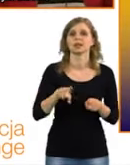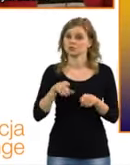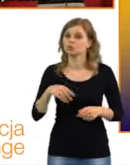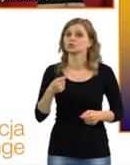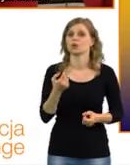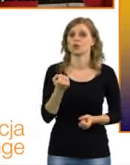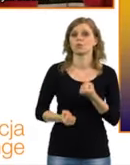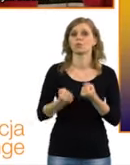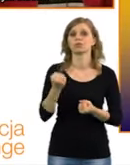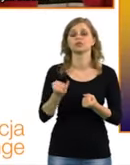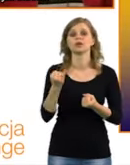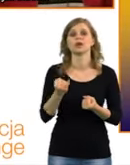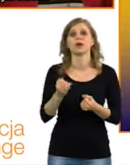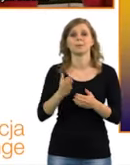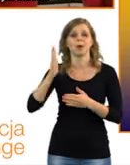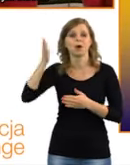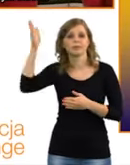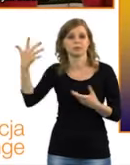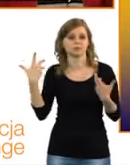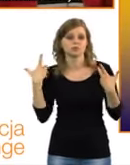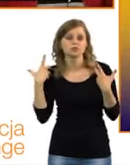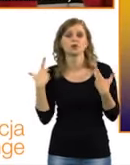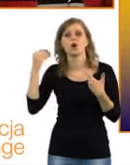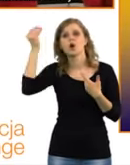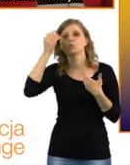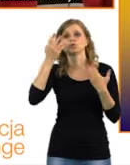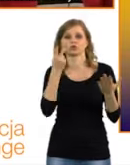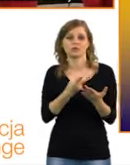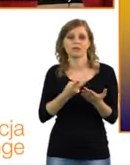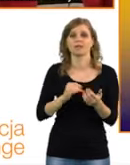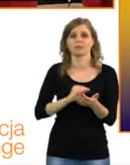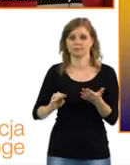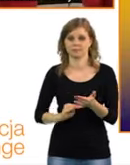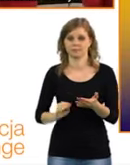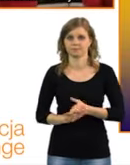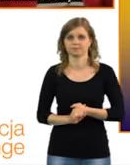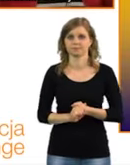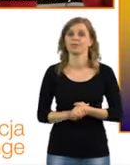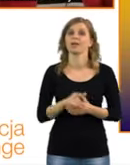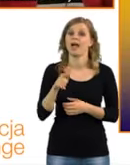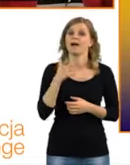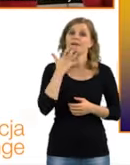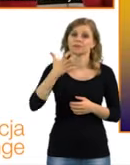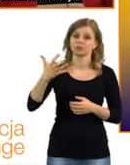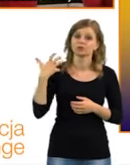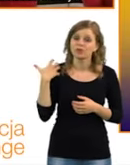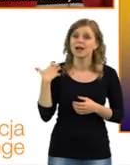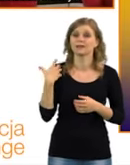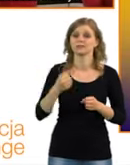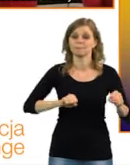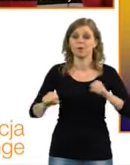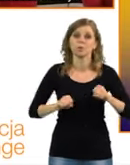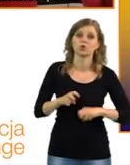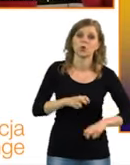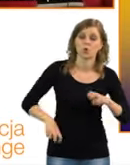mogą utrudniać dziecku w okresie późniejszym naukę czytania i pisania. A w tym wczesnym